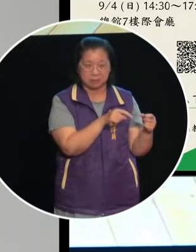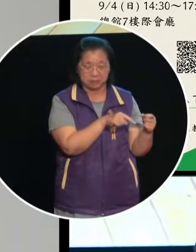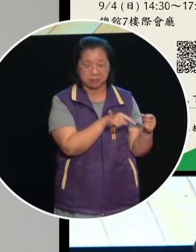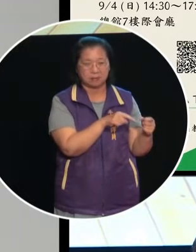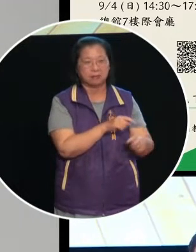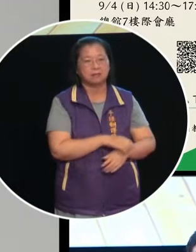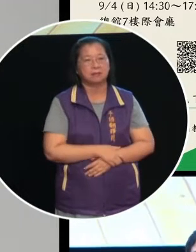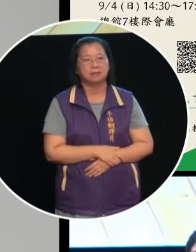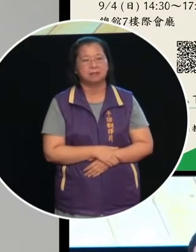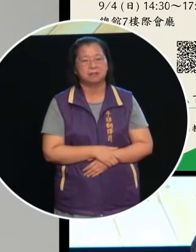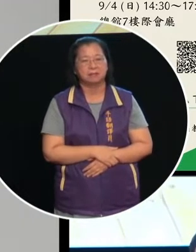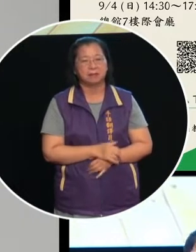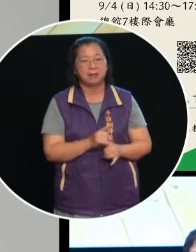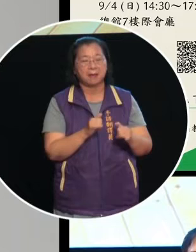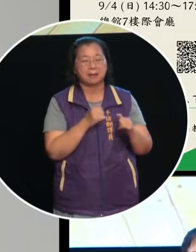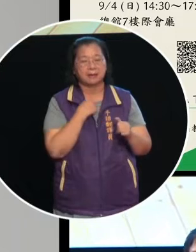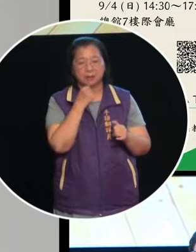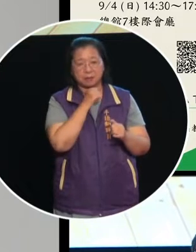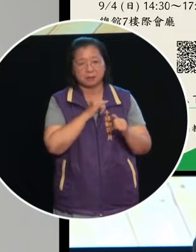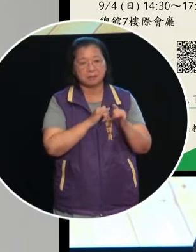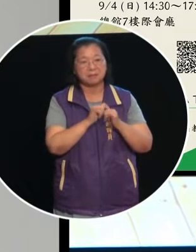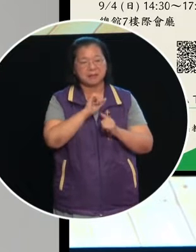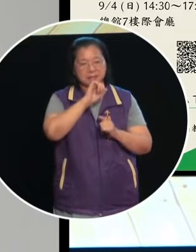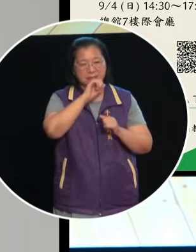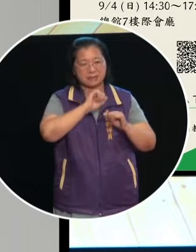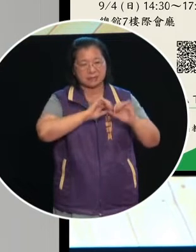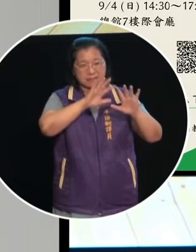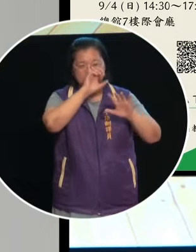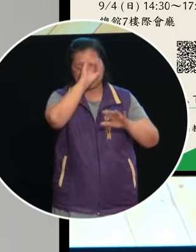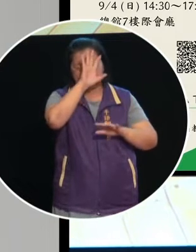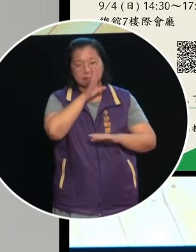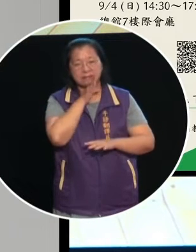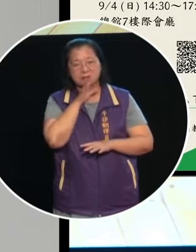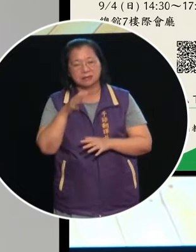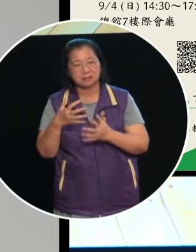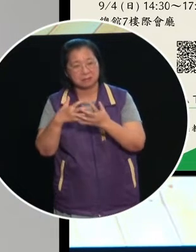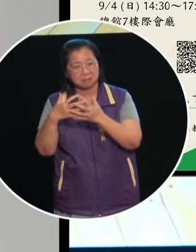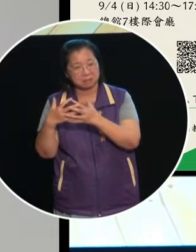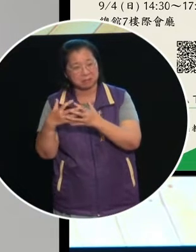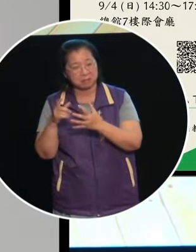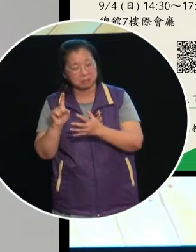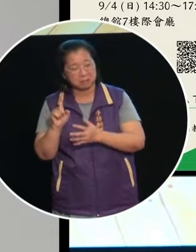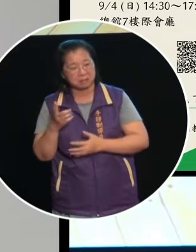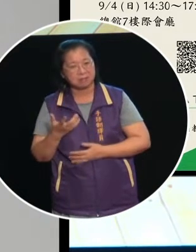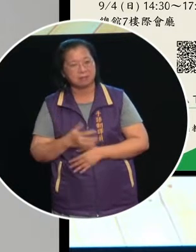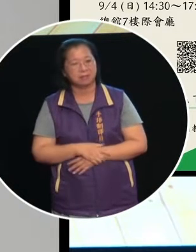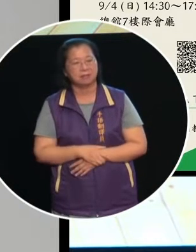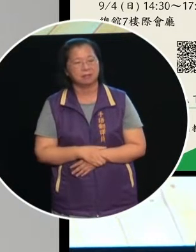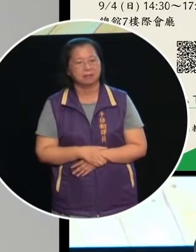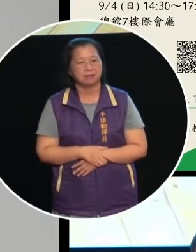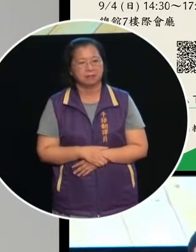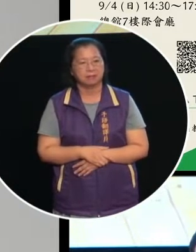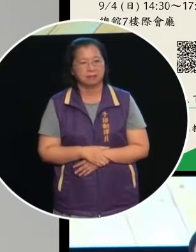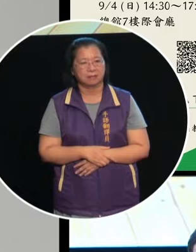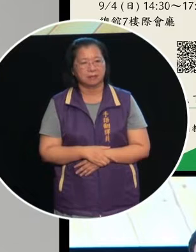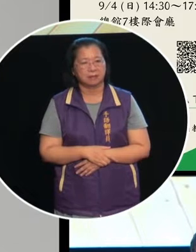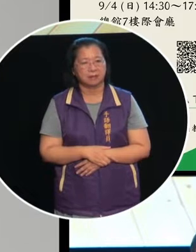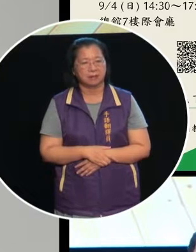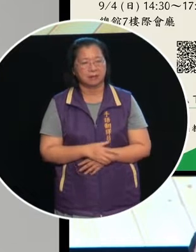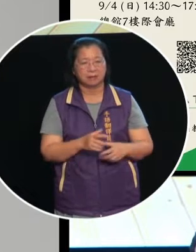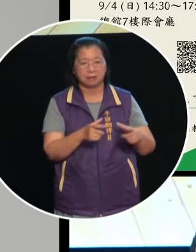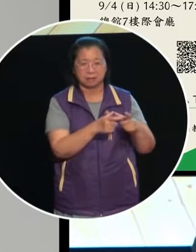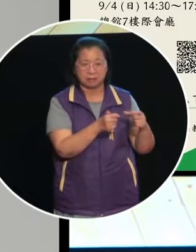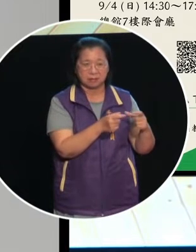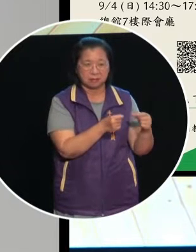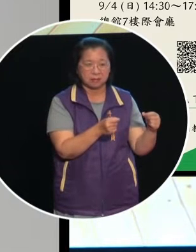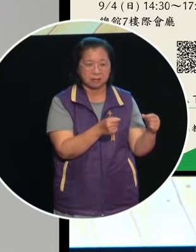台湾是民进党政府，美国也是已经他们已经下决心防卫台湾， 不过日本这个部分是